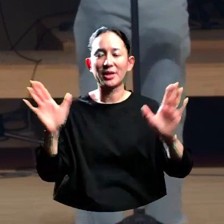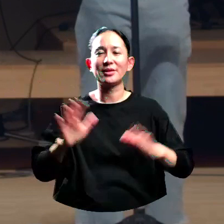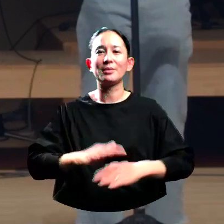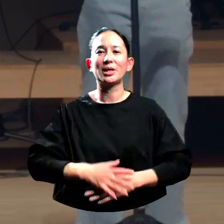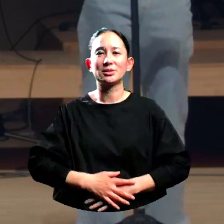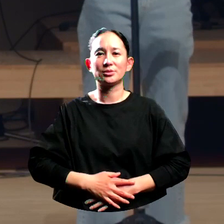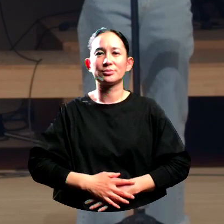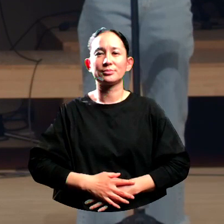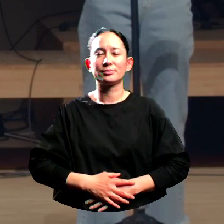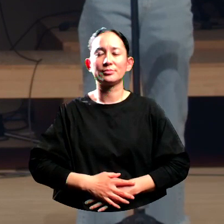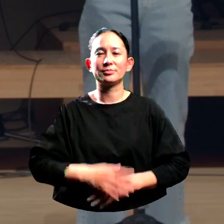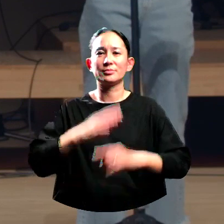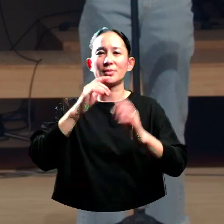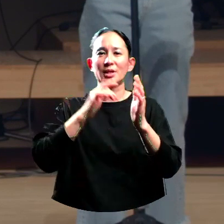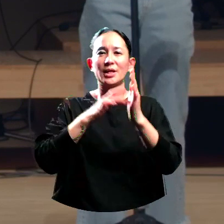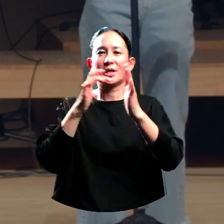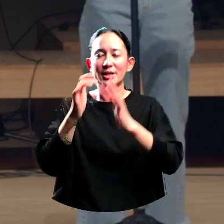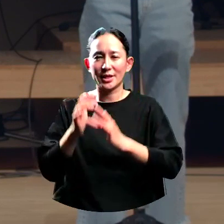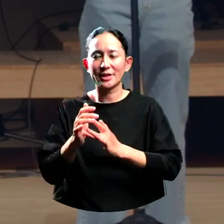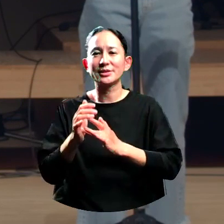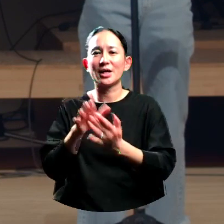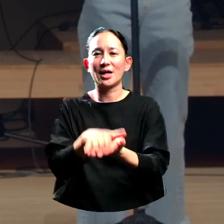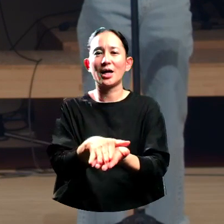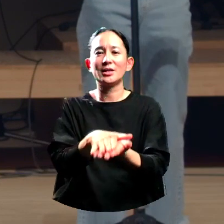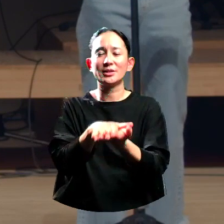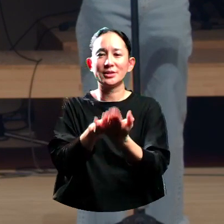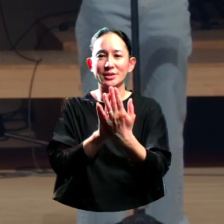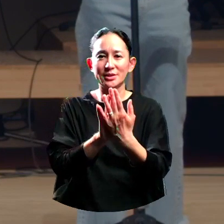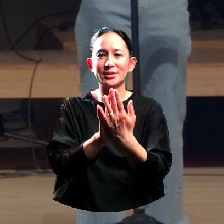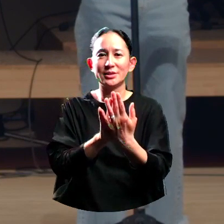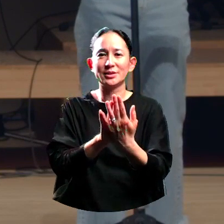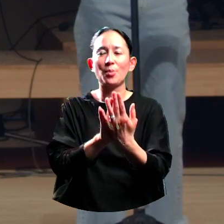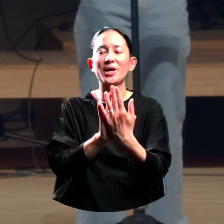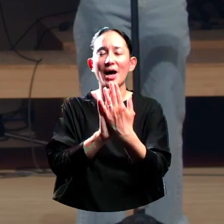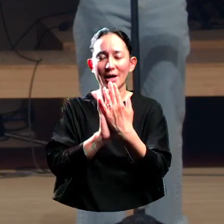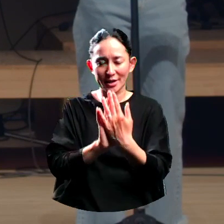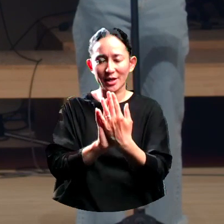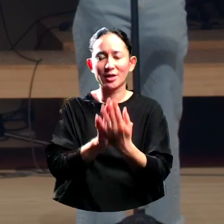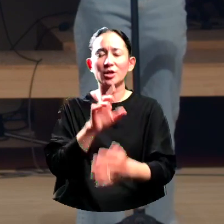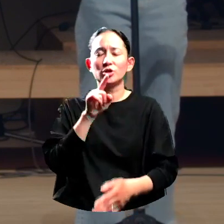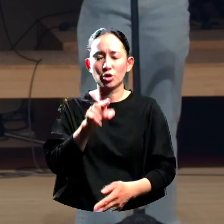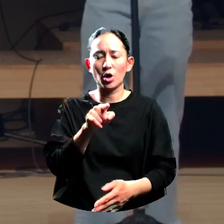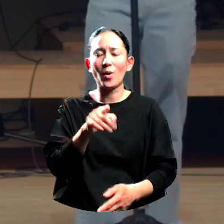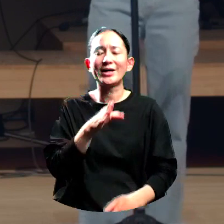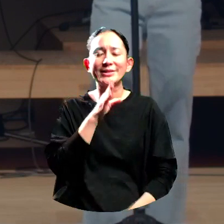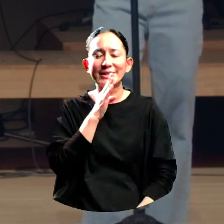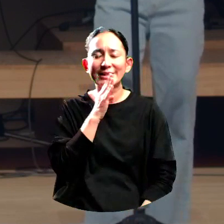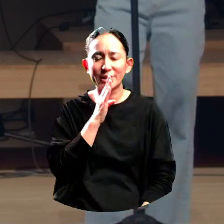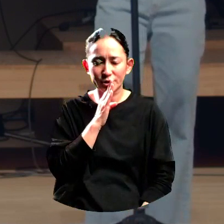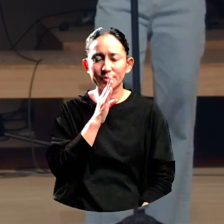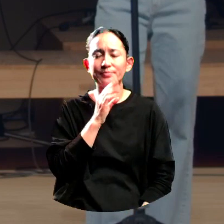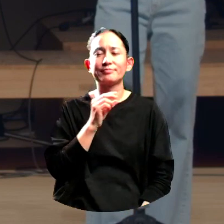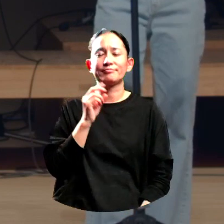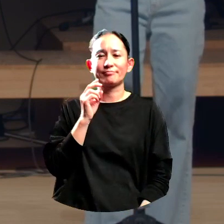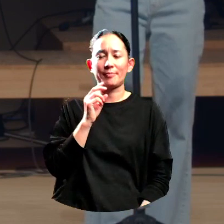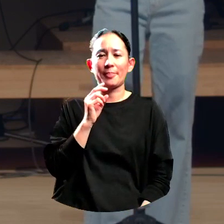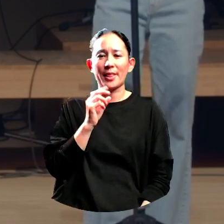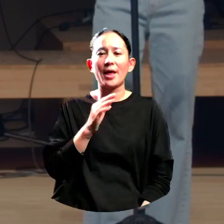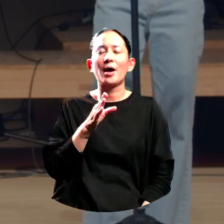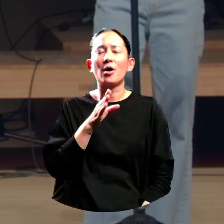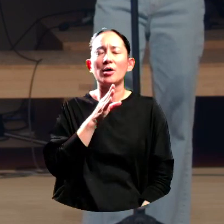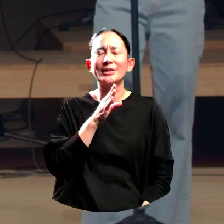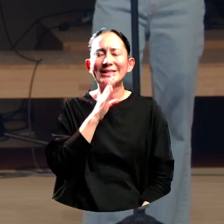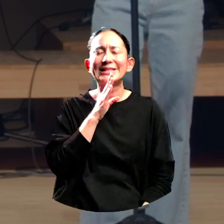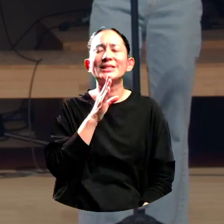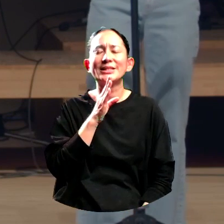of Jesus. イエスが死からよみがえられた、これは事実であり真実です。 The resurrection of Jesus is a